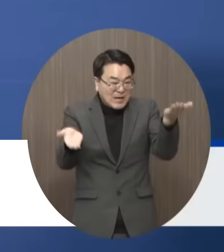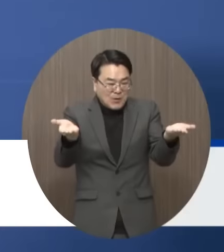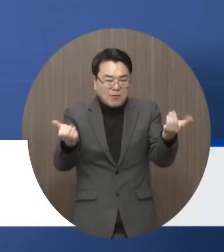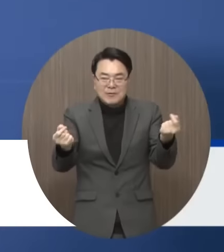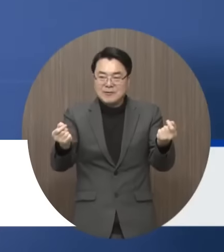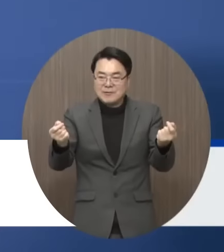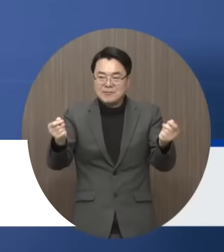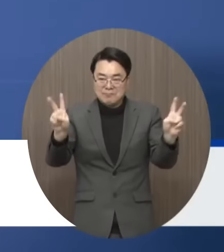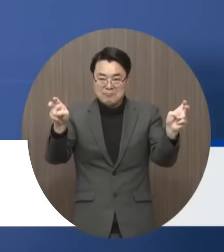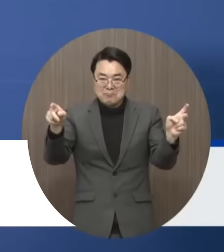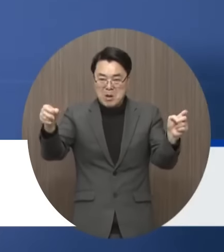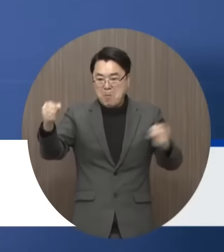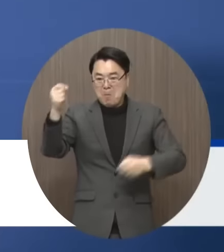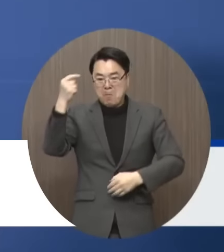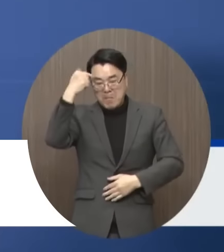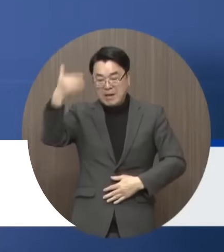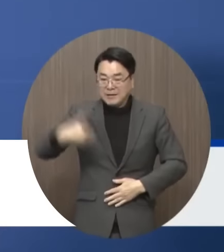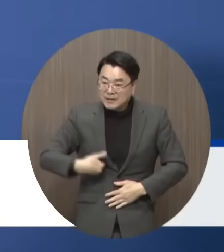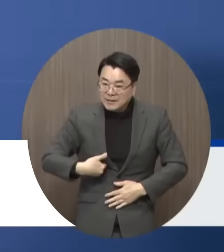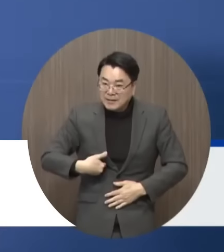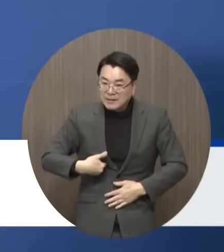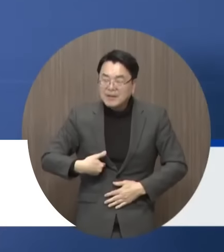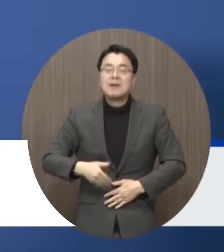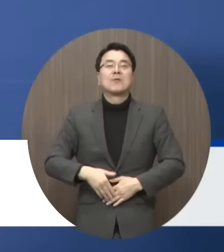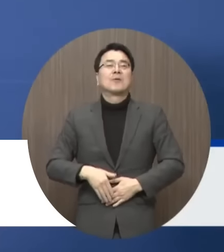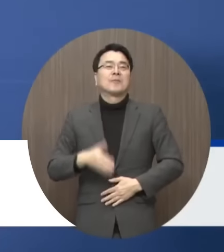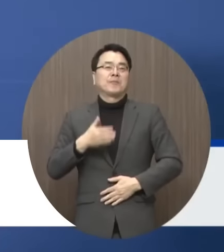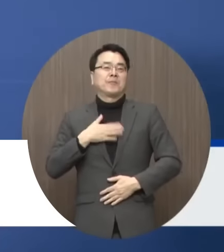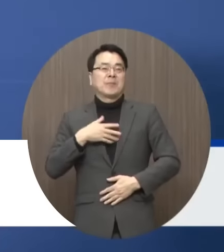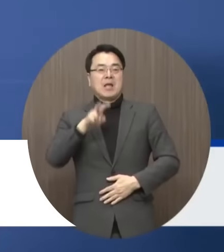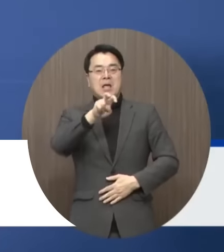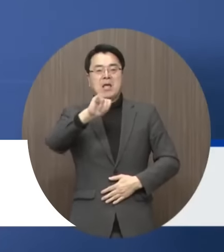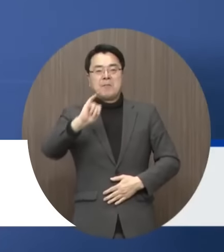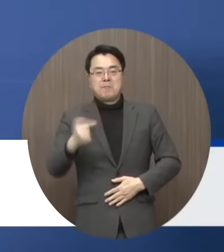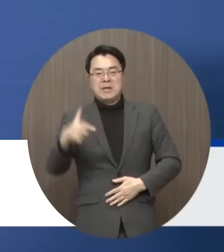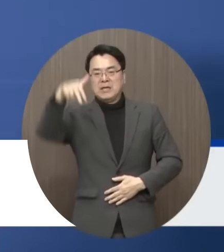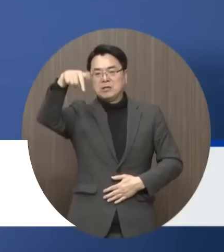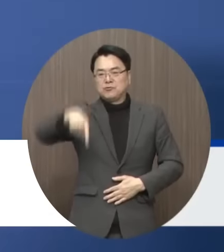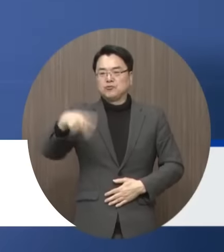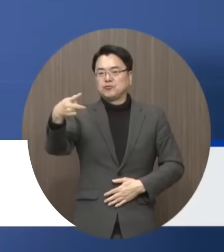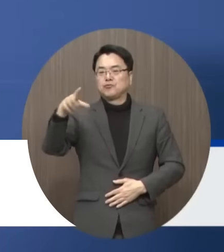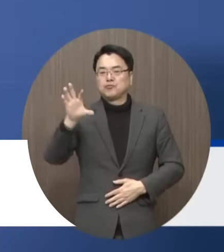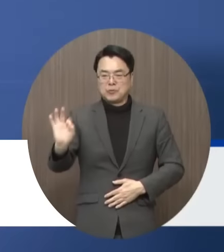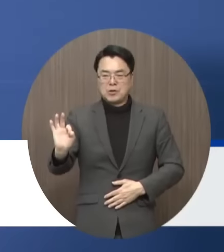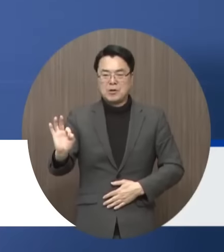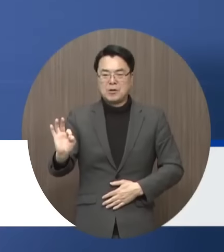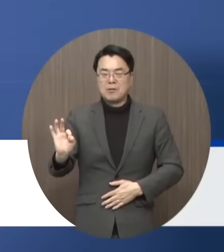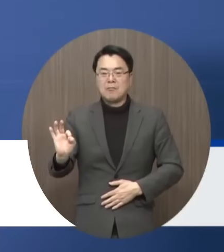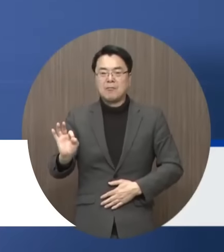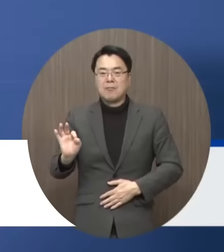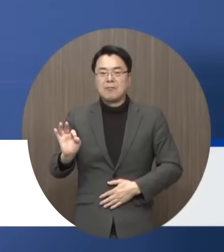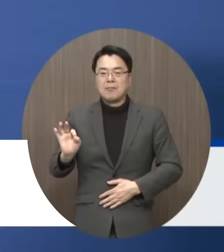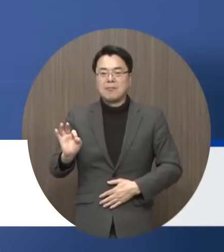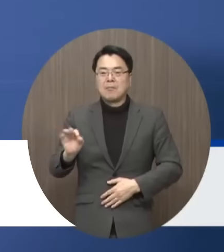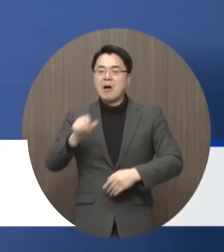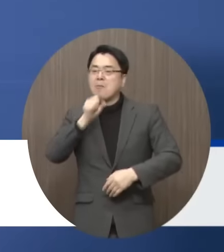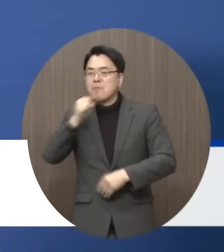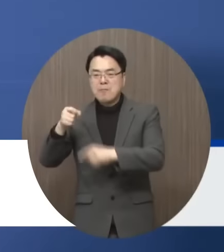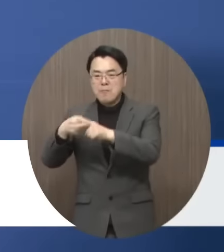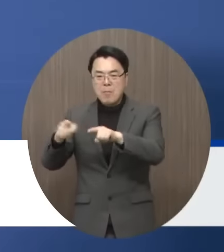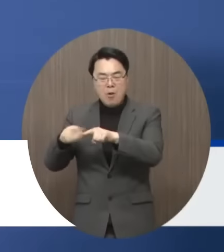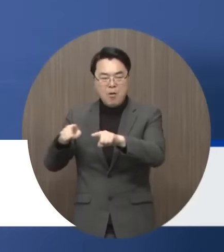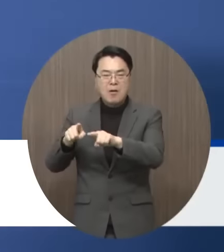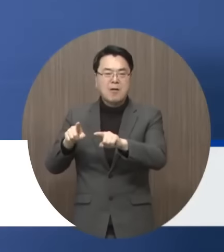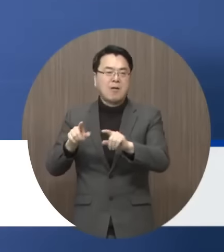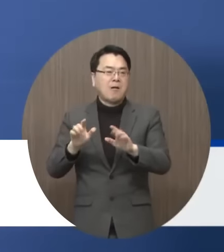말씀을 하셨는데 우선 민주당 심판이란 말은 이거 뭐 속아 웃을 일이라고 생각을